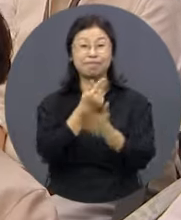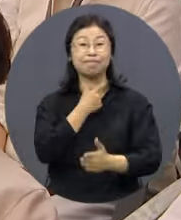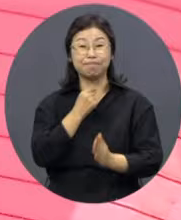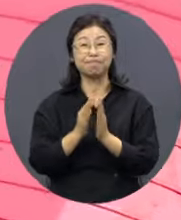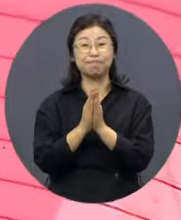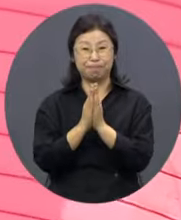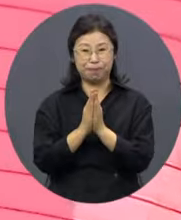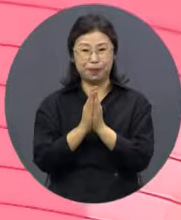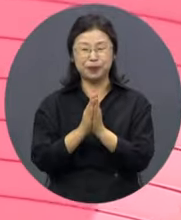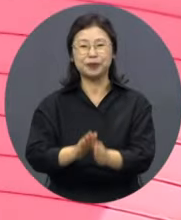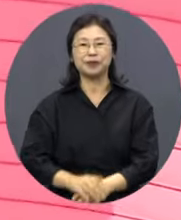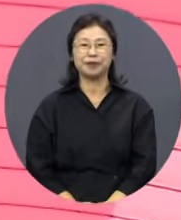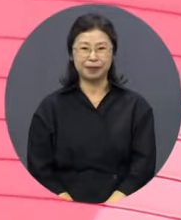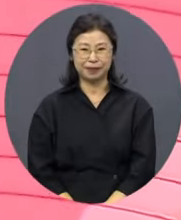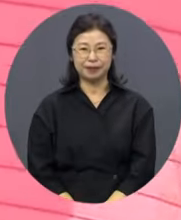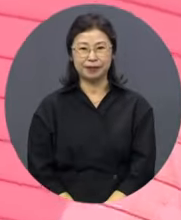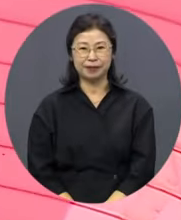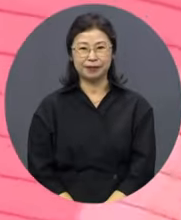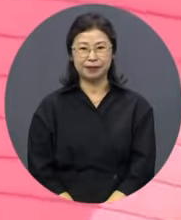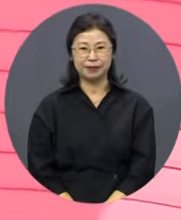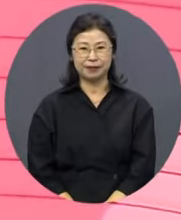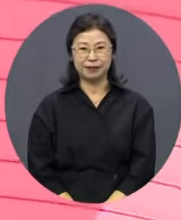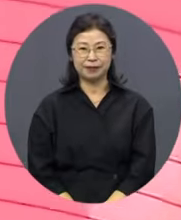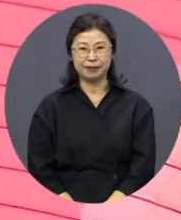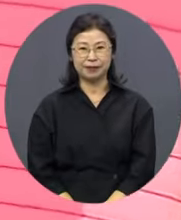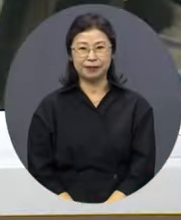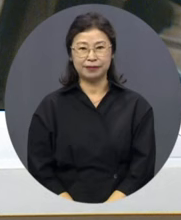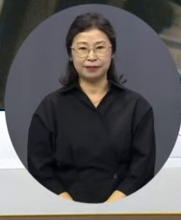기원했습니다 MBC 뉴스 박지현입니다